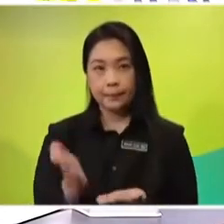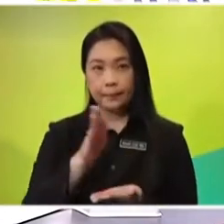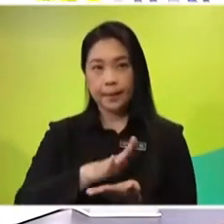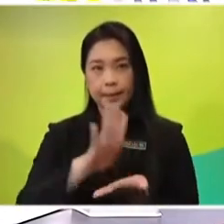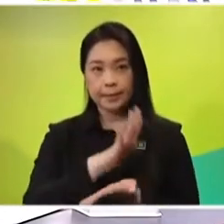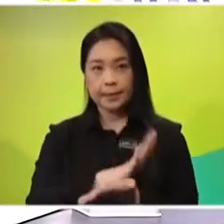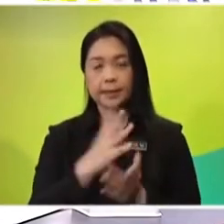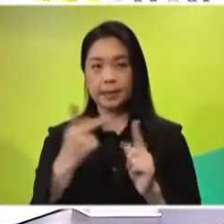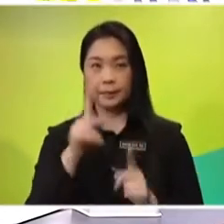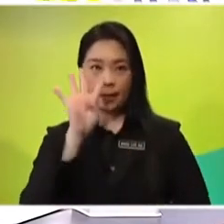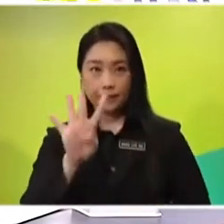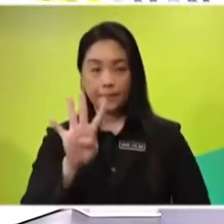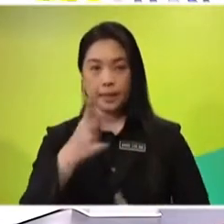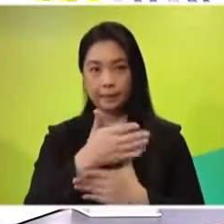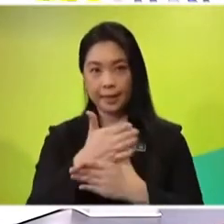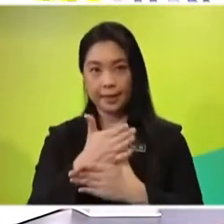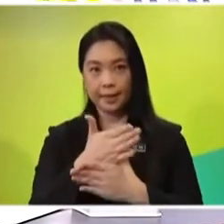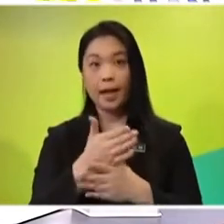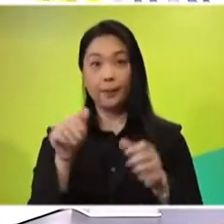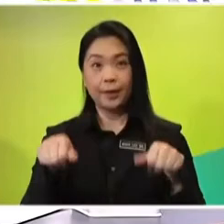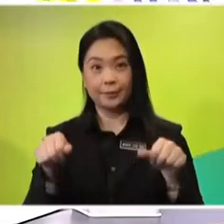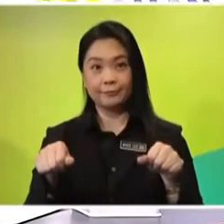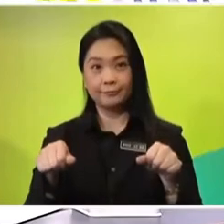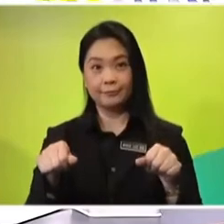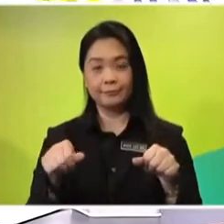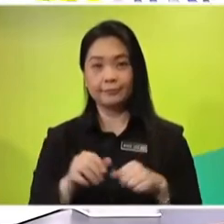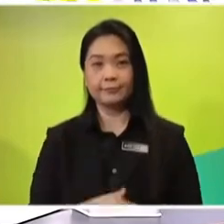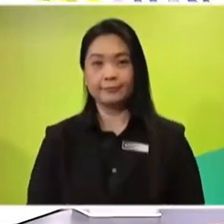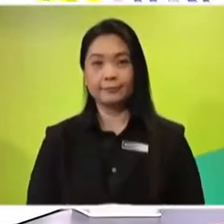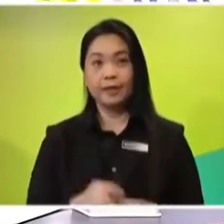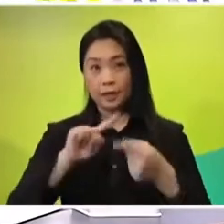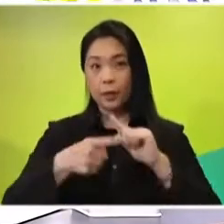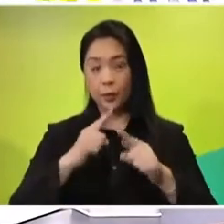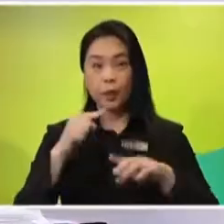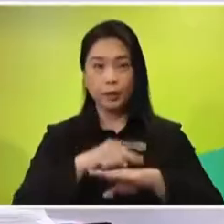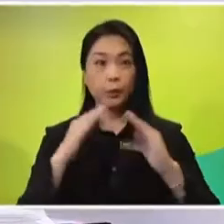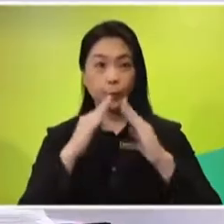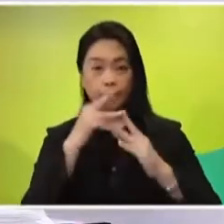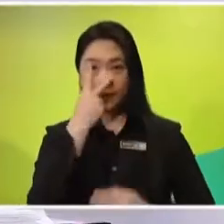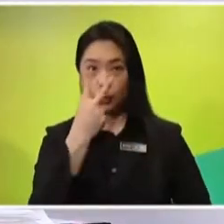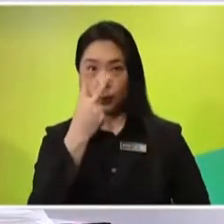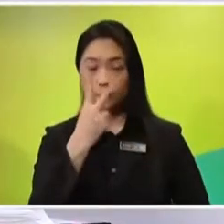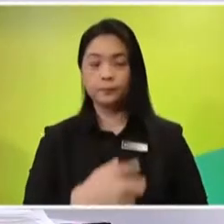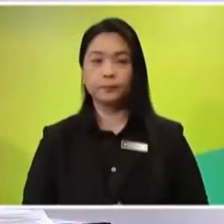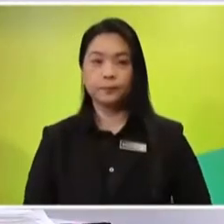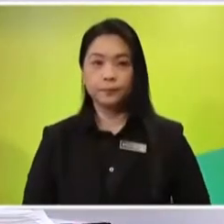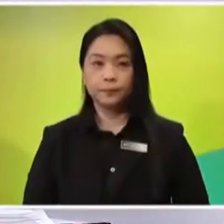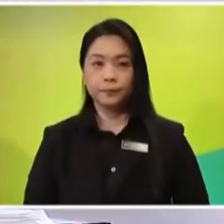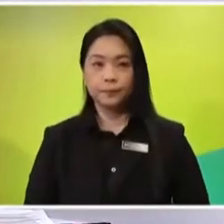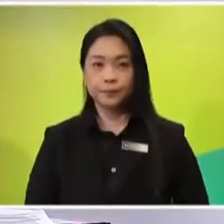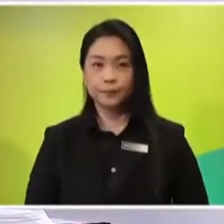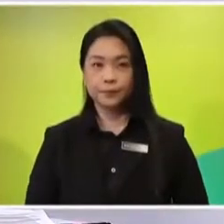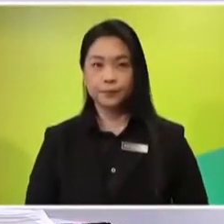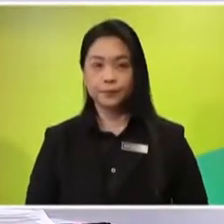kepada 4 bahagian. Empat boleh, Mira? Bahagian. Boleh, cikgu. Okey, kawan-kawan dekat rumah pun mesti nak tengok macam mana cara nak lipat kertas ni, kan,